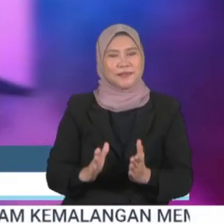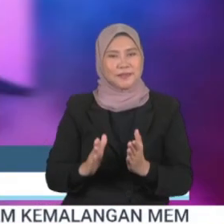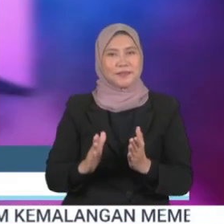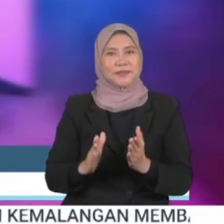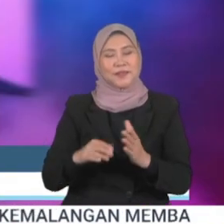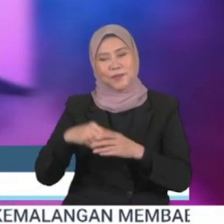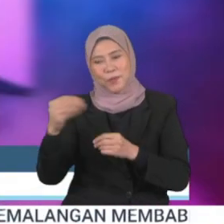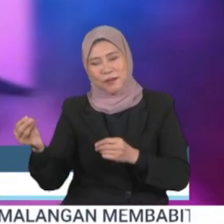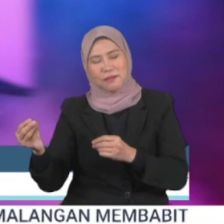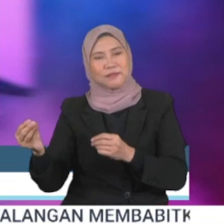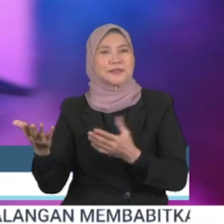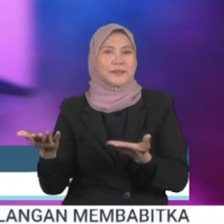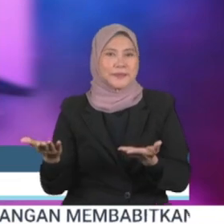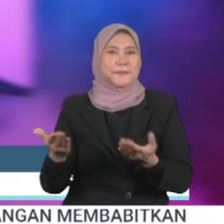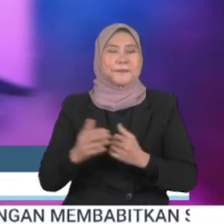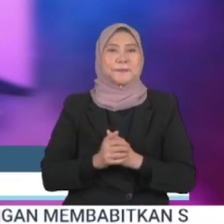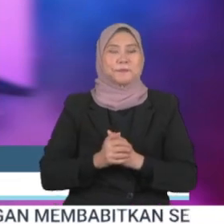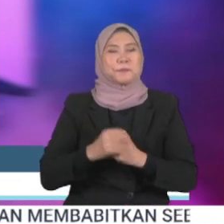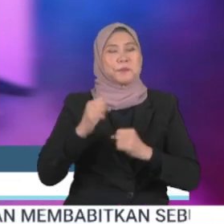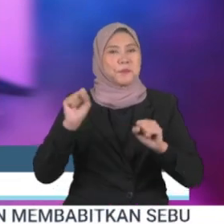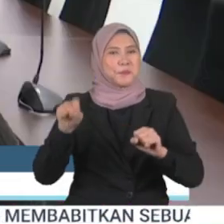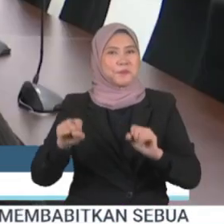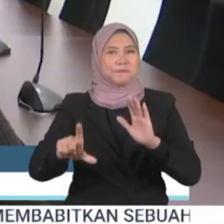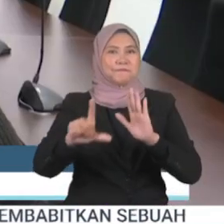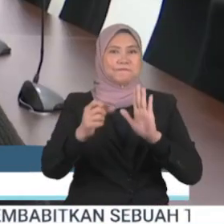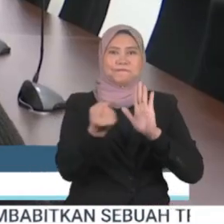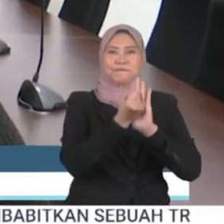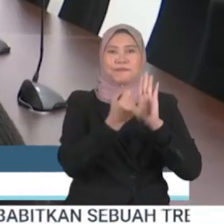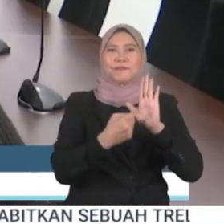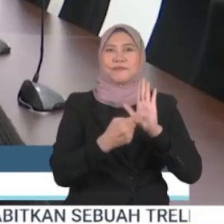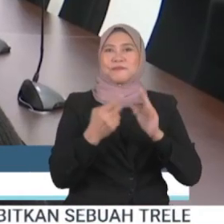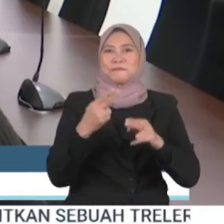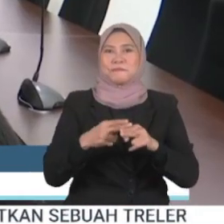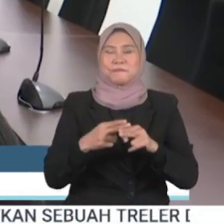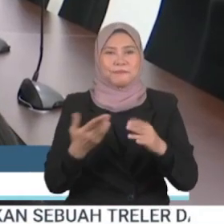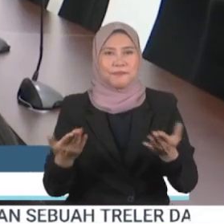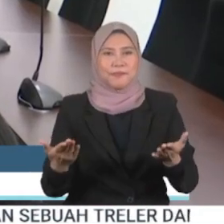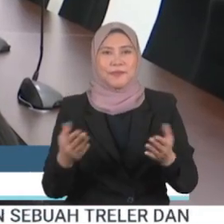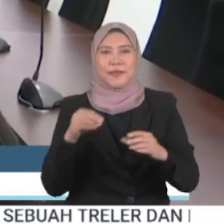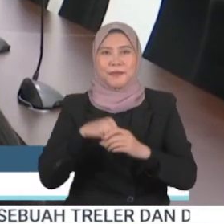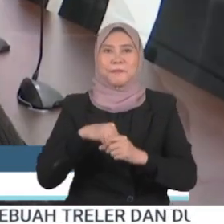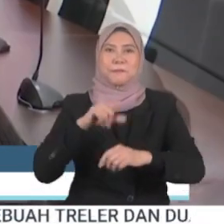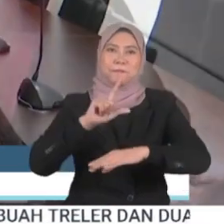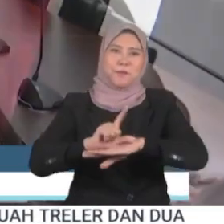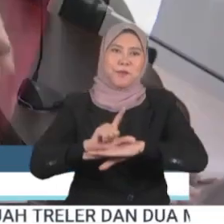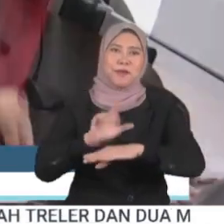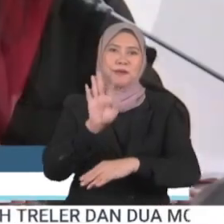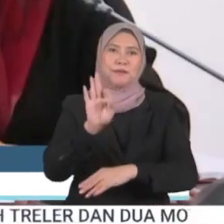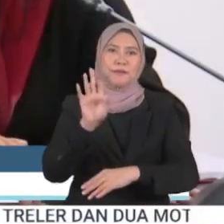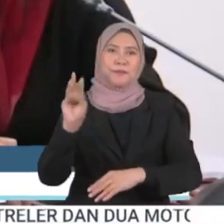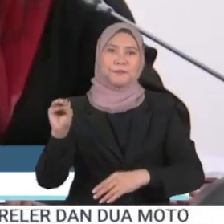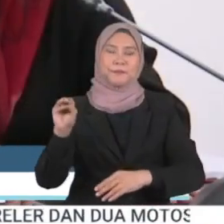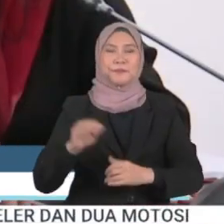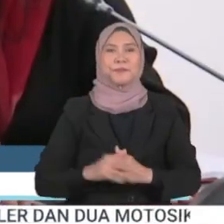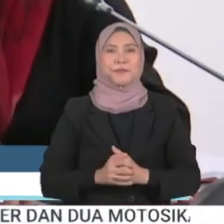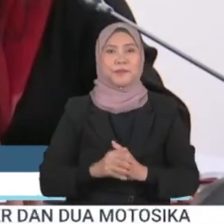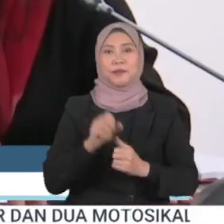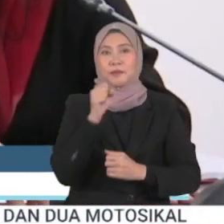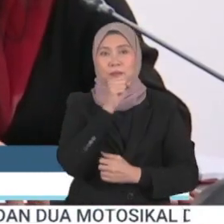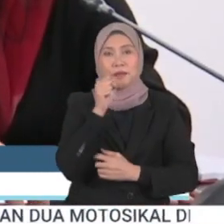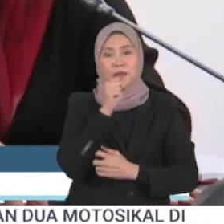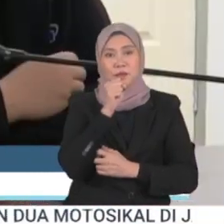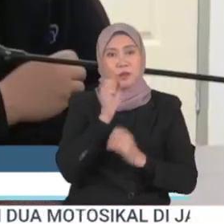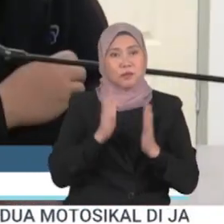bawakan kita ingin memperkukuhkan jenama segmen-segmen yang ada di Labuan FM penganjuran konsert